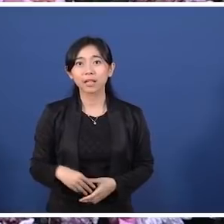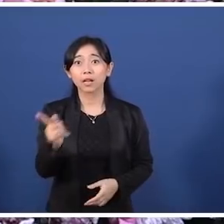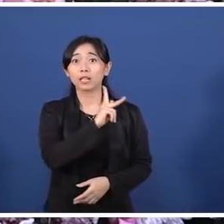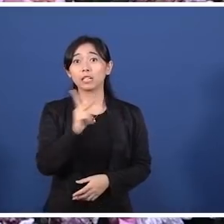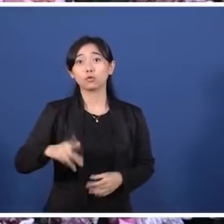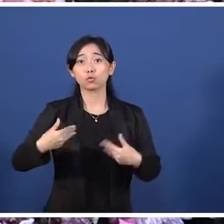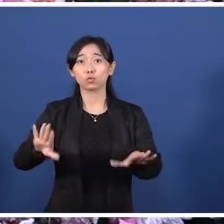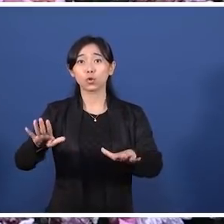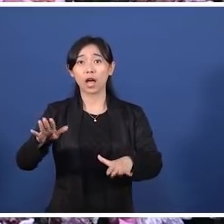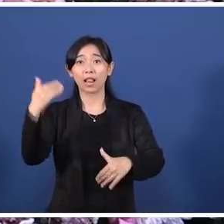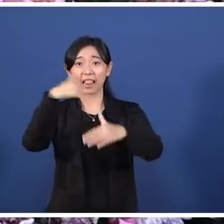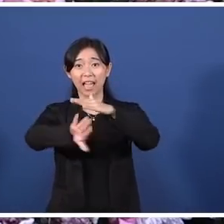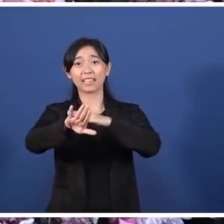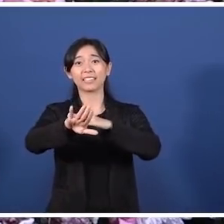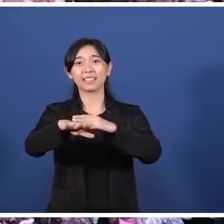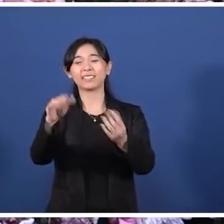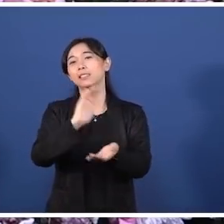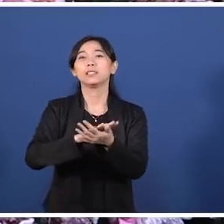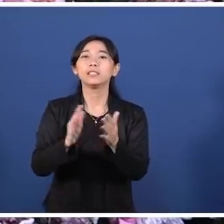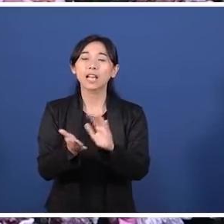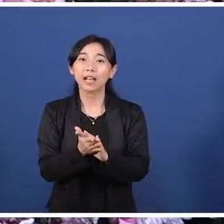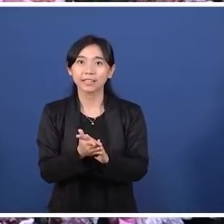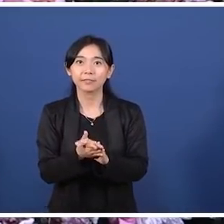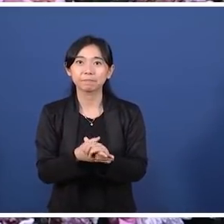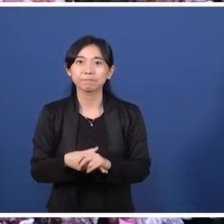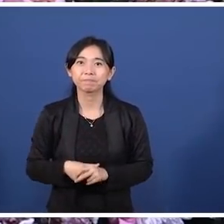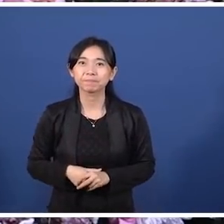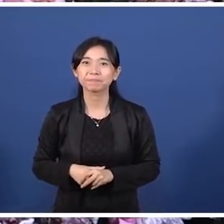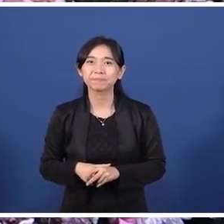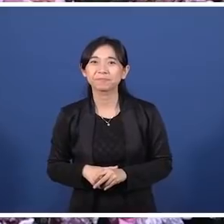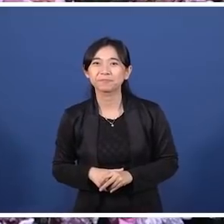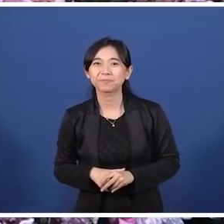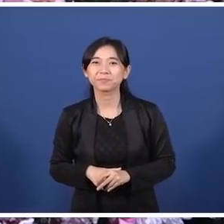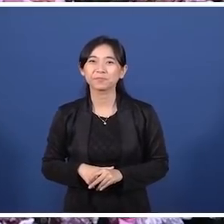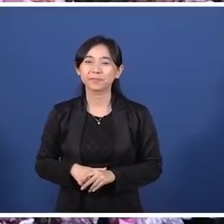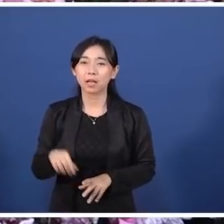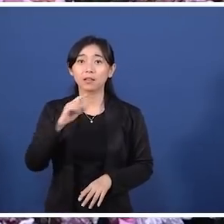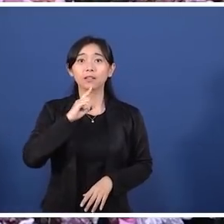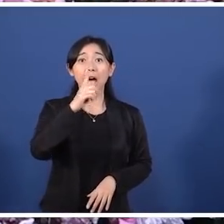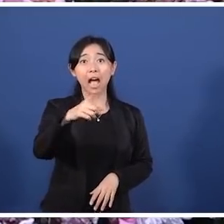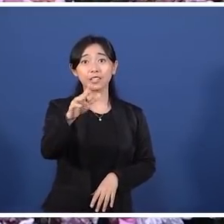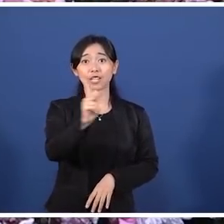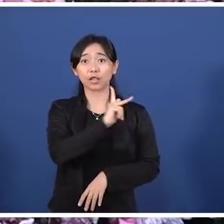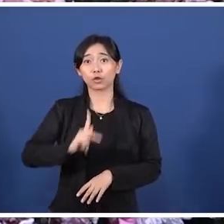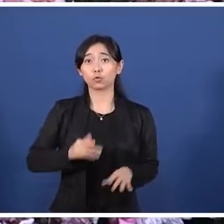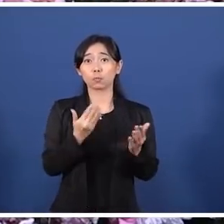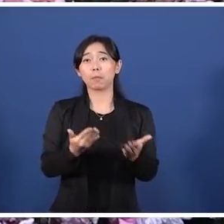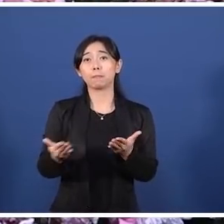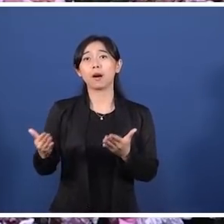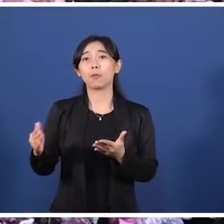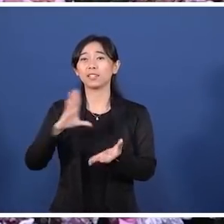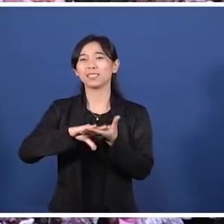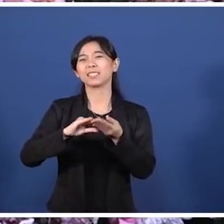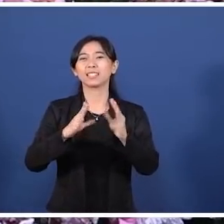Kristus hadir. Maka pesan yang sangat kuat yang mau disampaikan di sini adalah bahwa kehadiran Kristus membawa